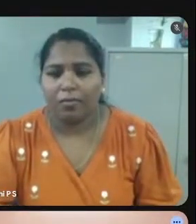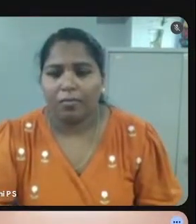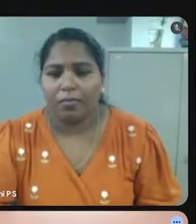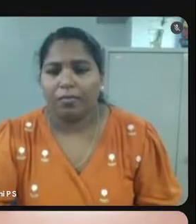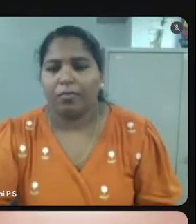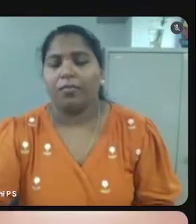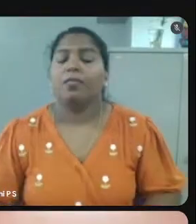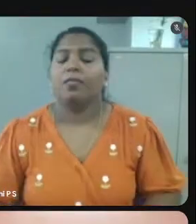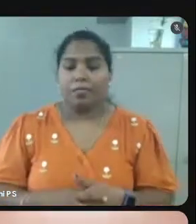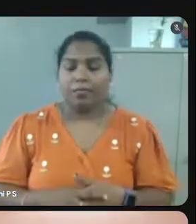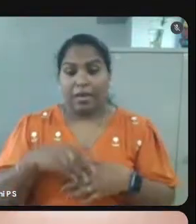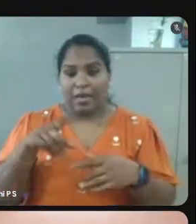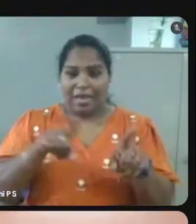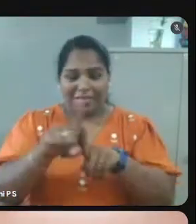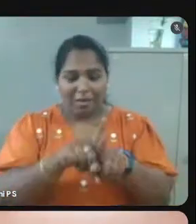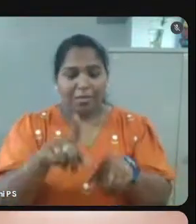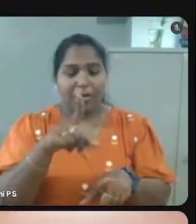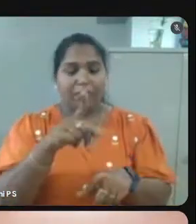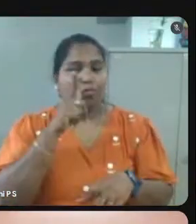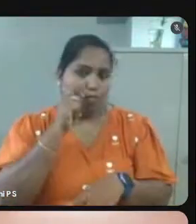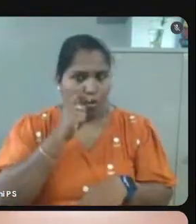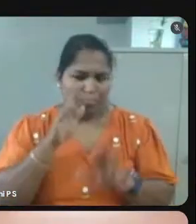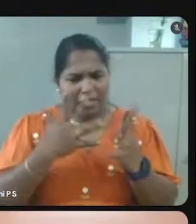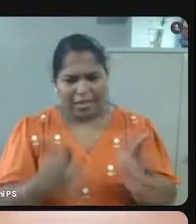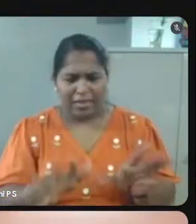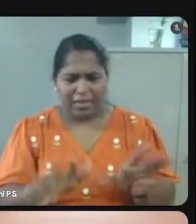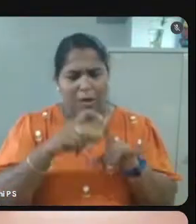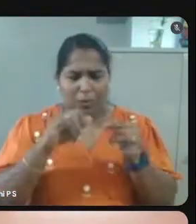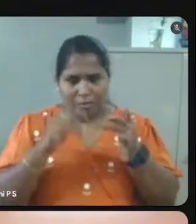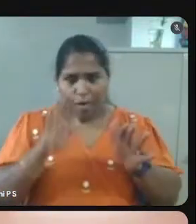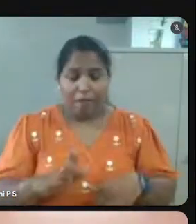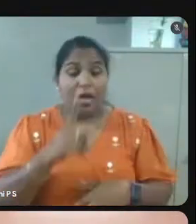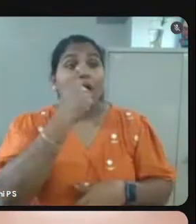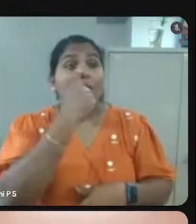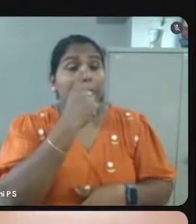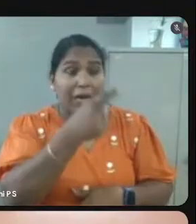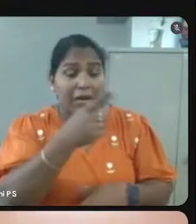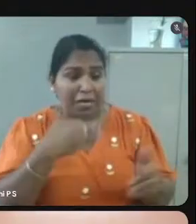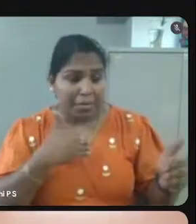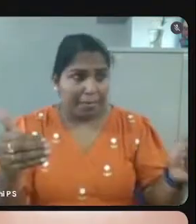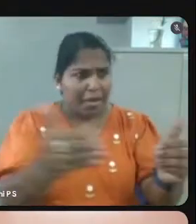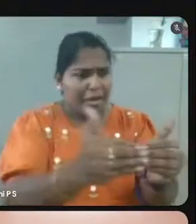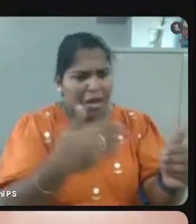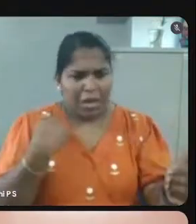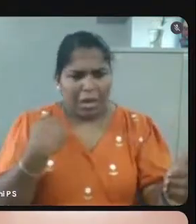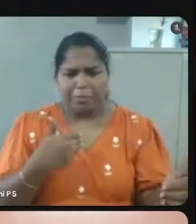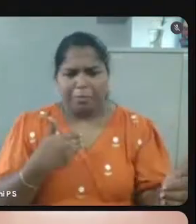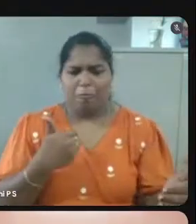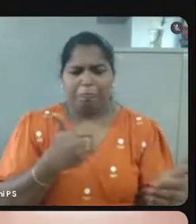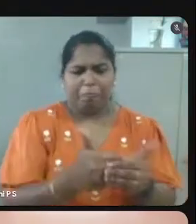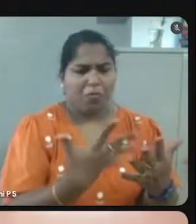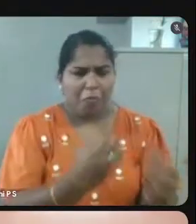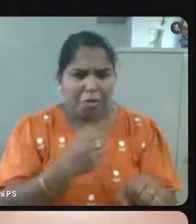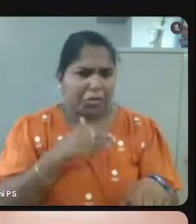അത് ഓപ്പോസിറ്റ് ജെൻഡറിനെ കാണുമ്പോൾ നമ്മൾ ഈ സ്പെഷ്യൽ ചില കുട്ടികളൊക്കെ അവരെങ്ങനെ ടച്ച് ചെയ്യും, ഇങ്ങനെ മുട്ടി ഉരുമി നിൽക്കുന്ന ഒരു പ്രവണത കാണാറുണ്ട്.